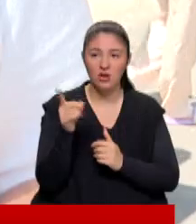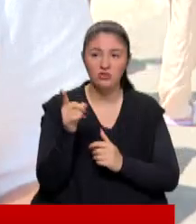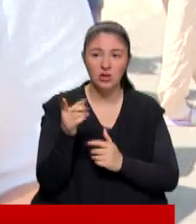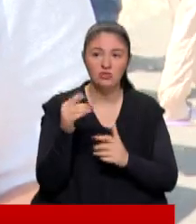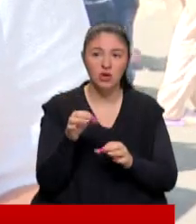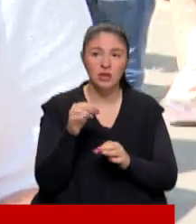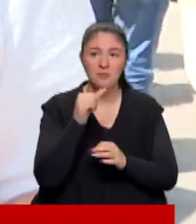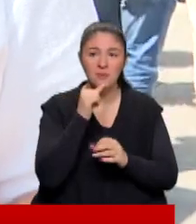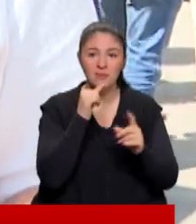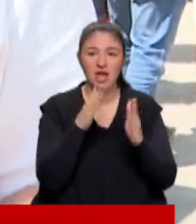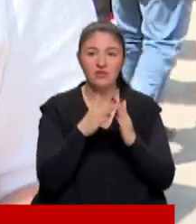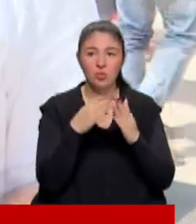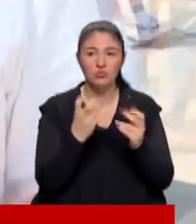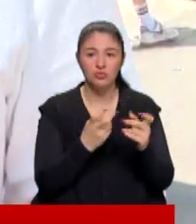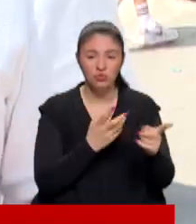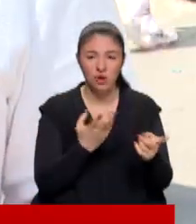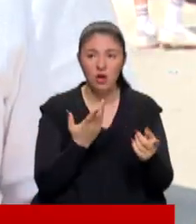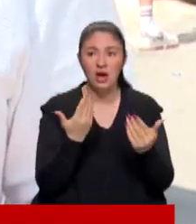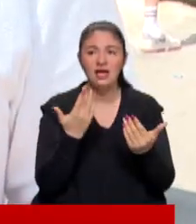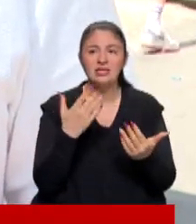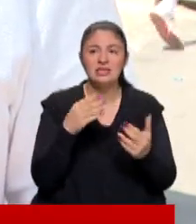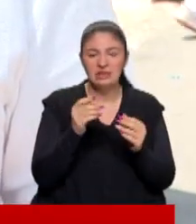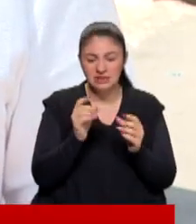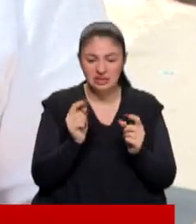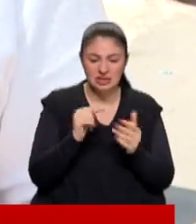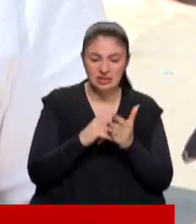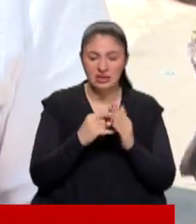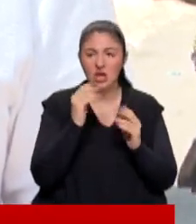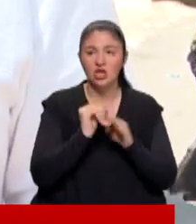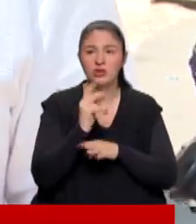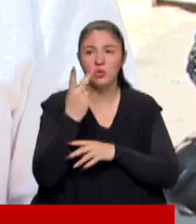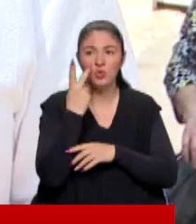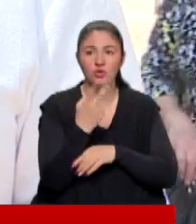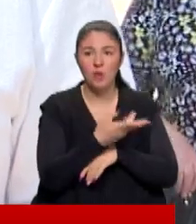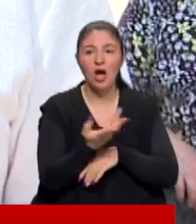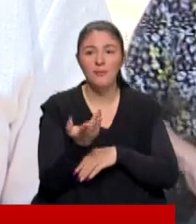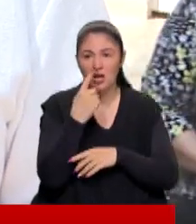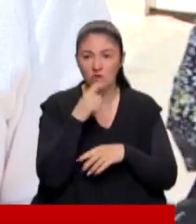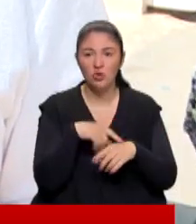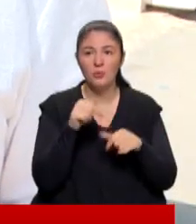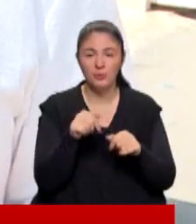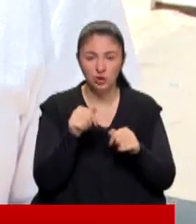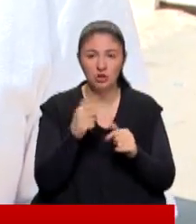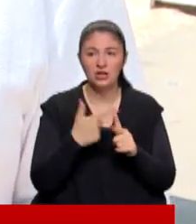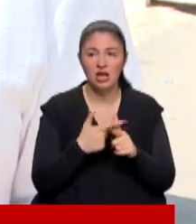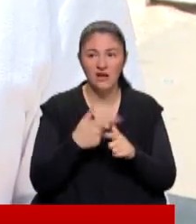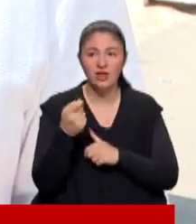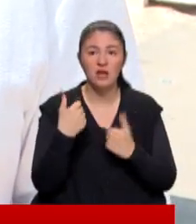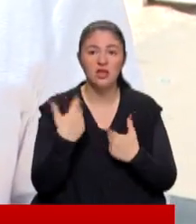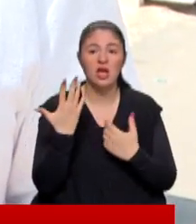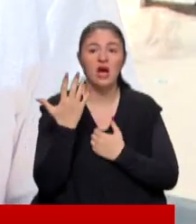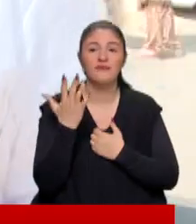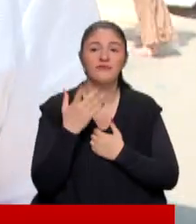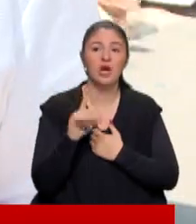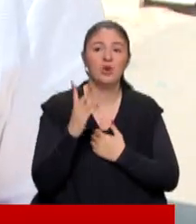anda babamın dairesinde oturuyor. Sınırlı yaşayabiliyor yani gördüğüm kadarıyla. Ama inanıyorum ki bugün kira verseydi durum daha